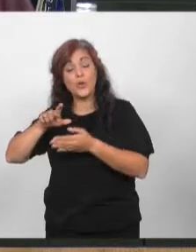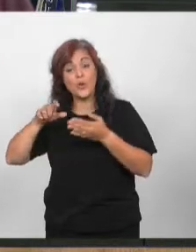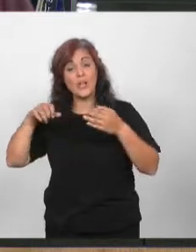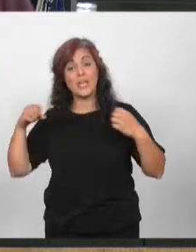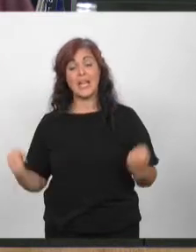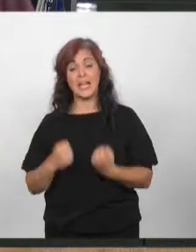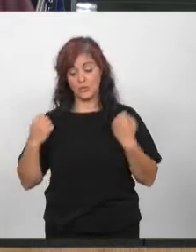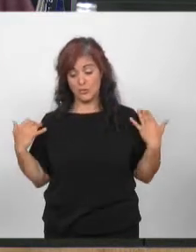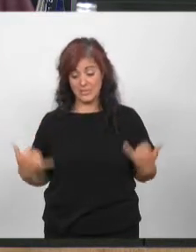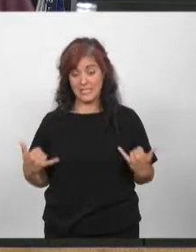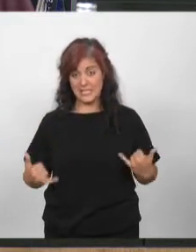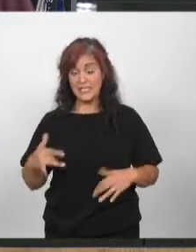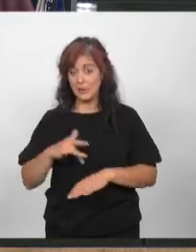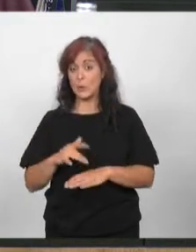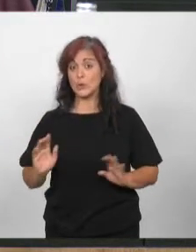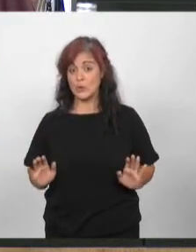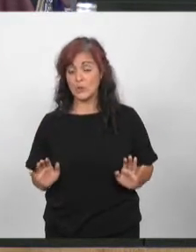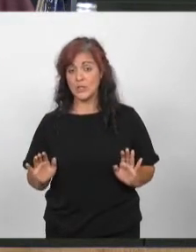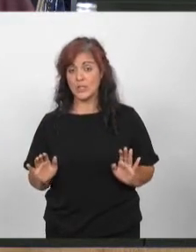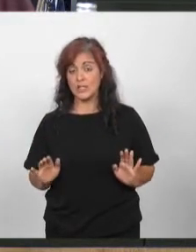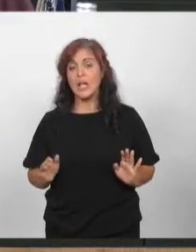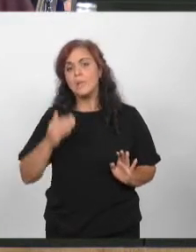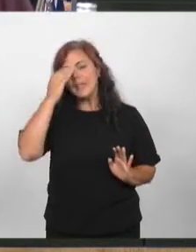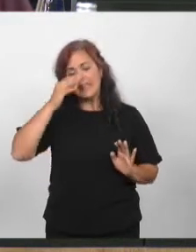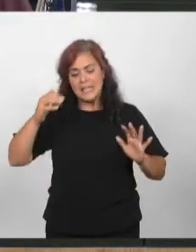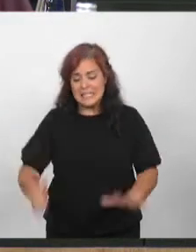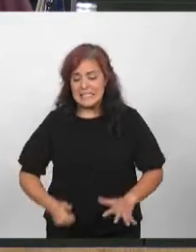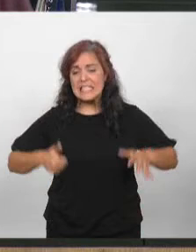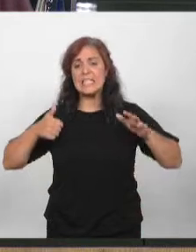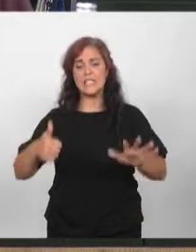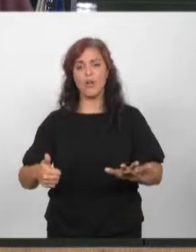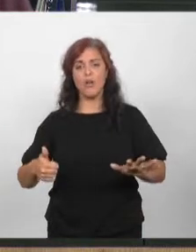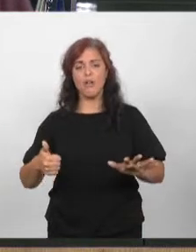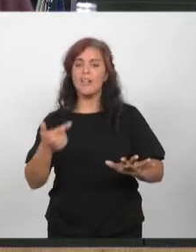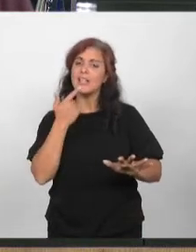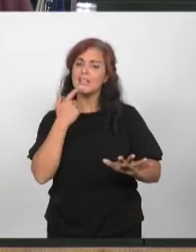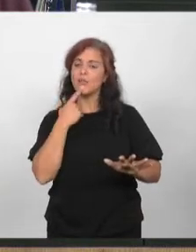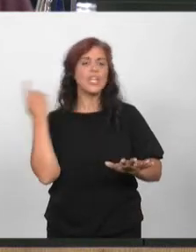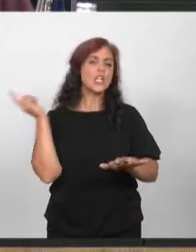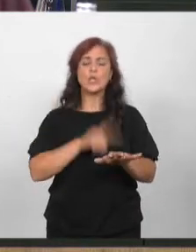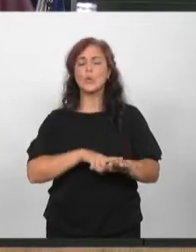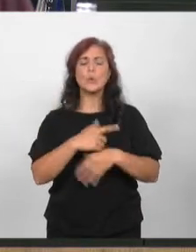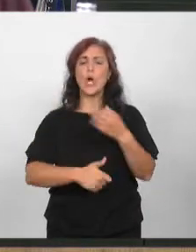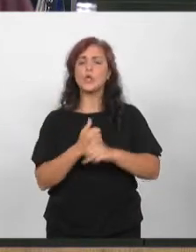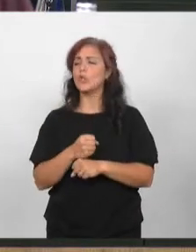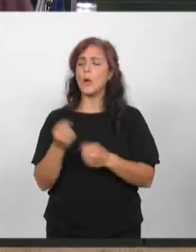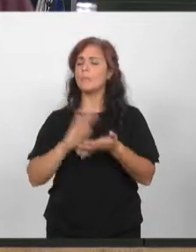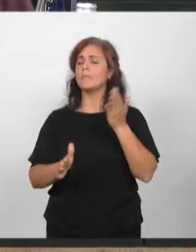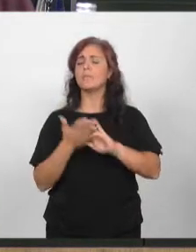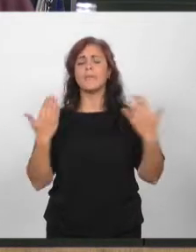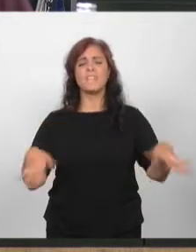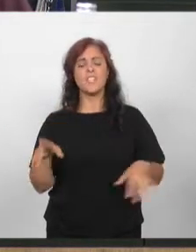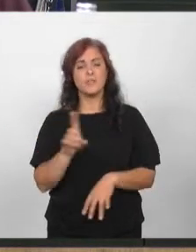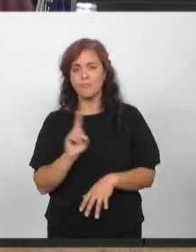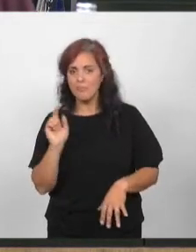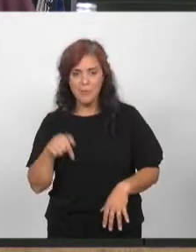plan climat, je souligne quand même que nous avons aussi 6 ans, donc on n'est pas obligé de tout faire les 2 premières années. Et je ne crois pas que